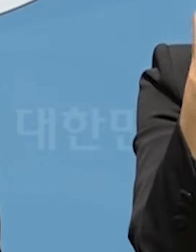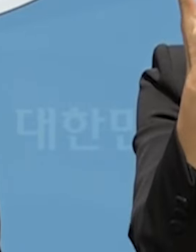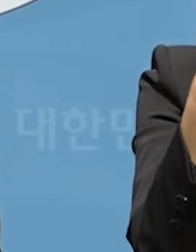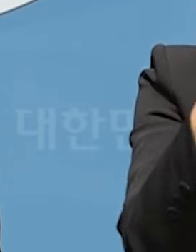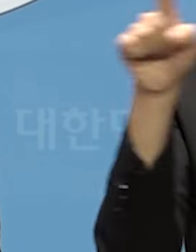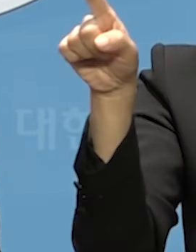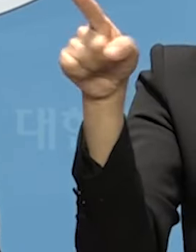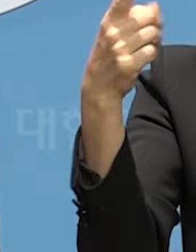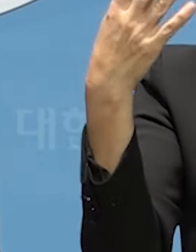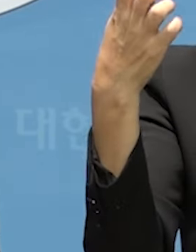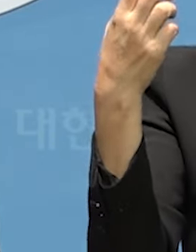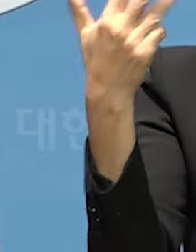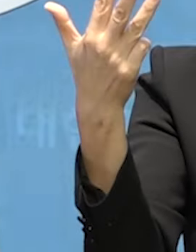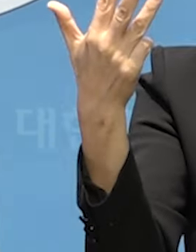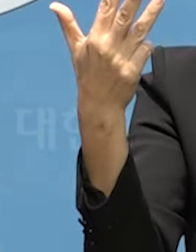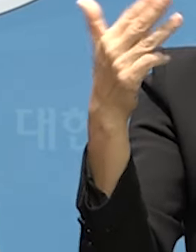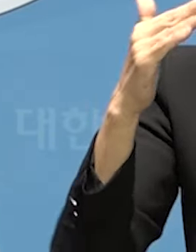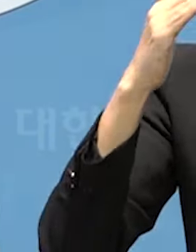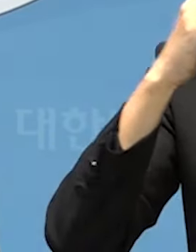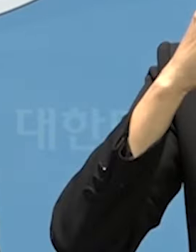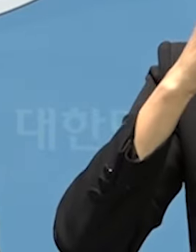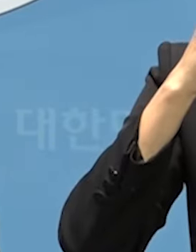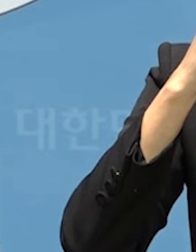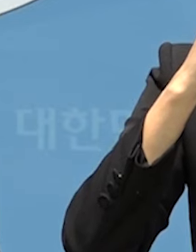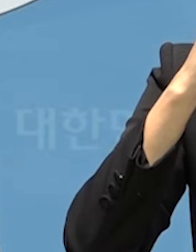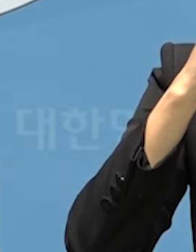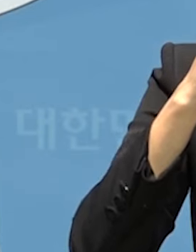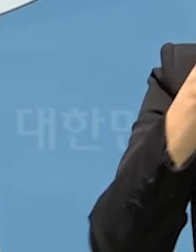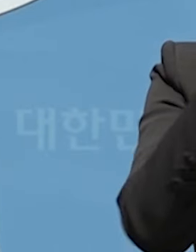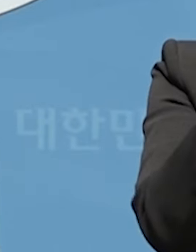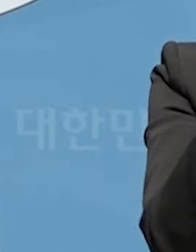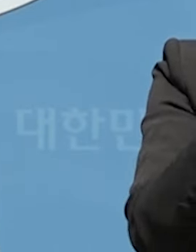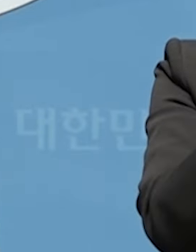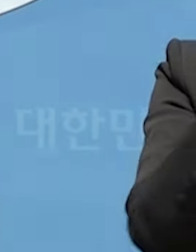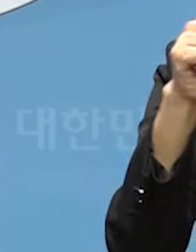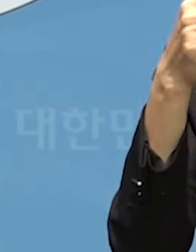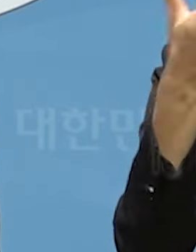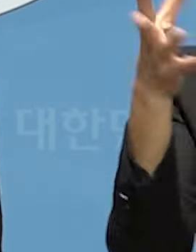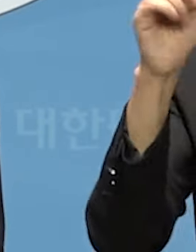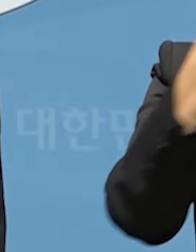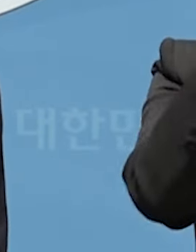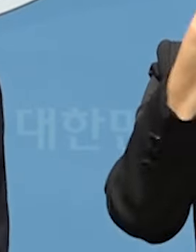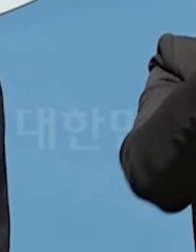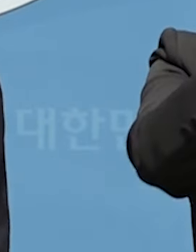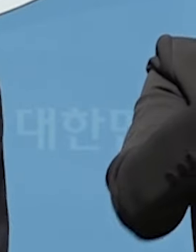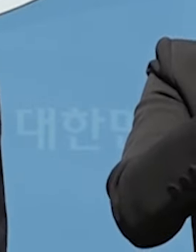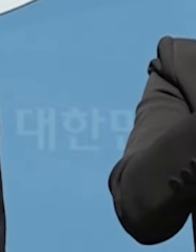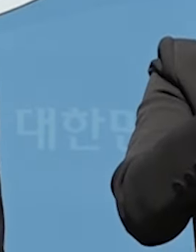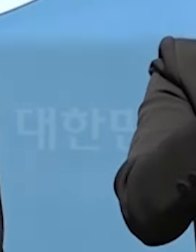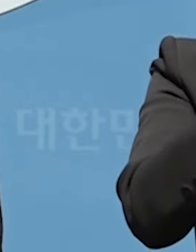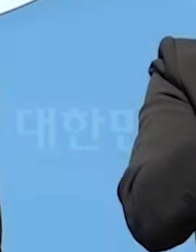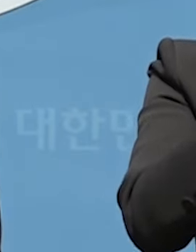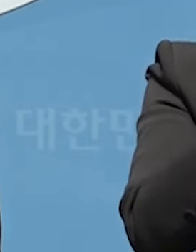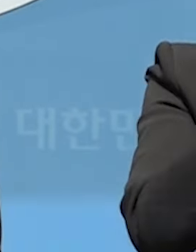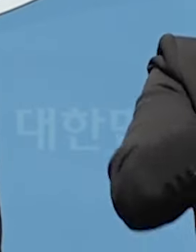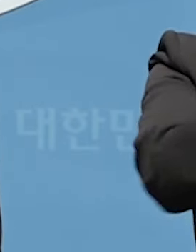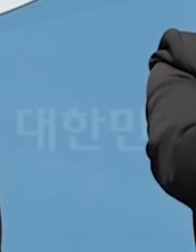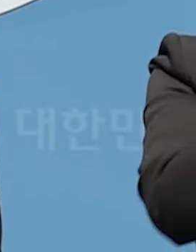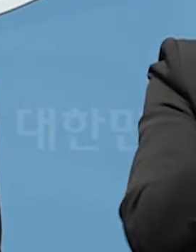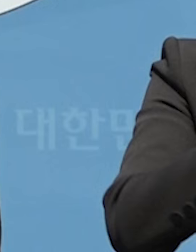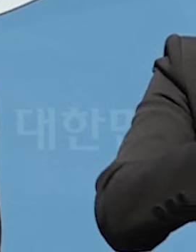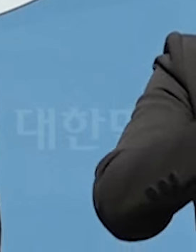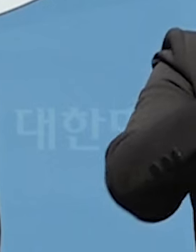148m 면적의 주택을 7억에서 8억 원 정도의 보증금에 임대하는 대신 10년